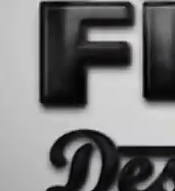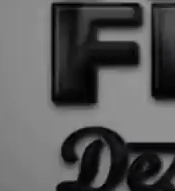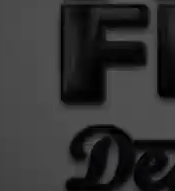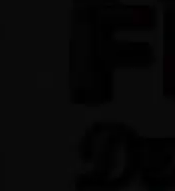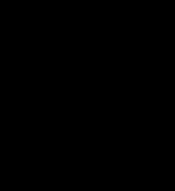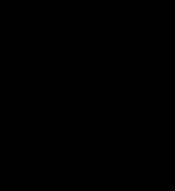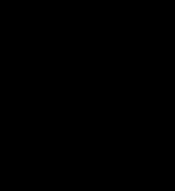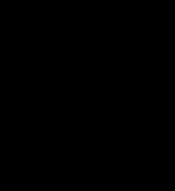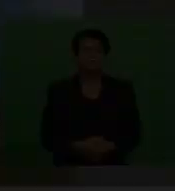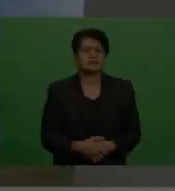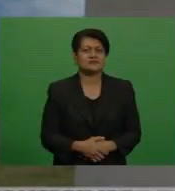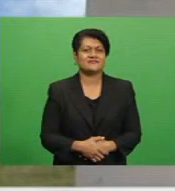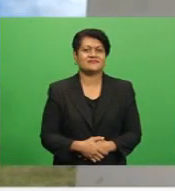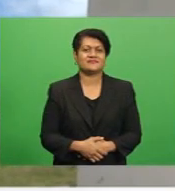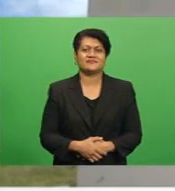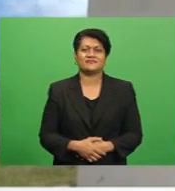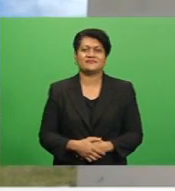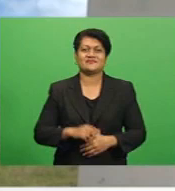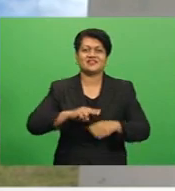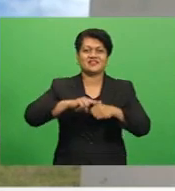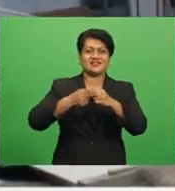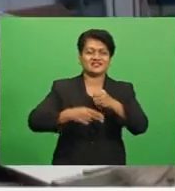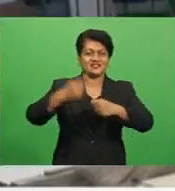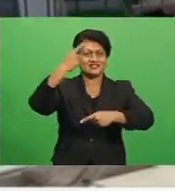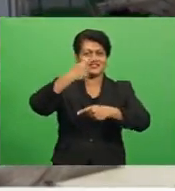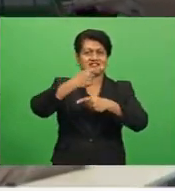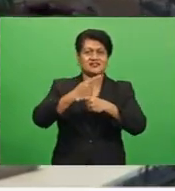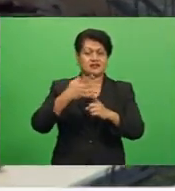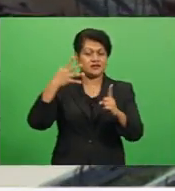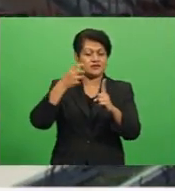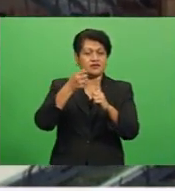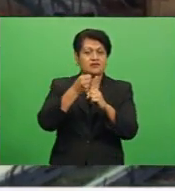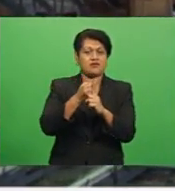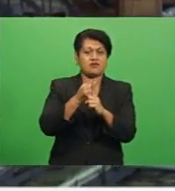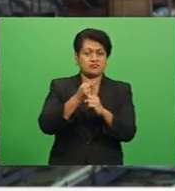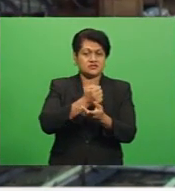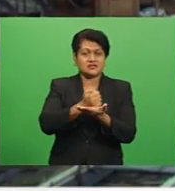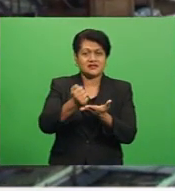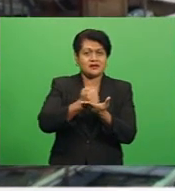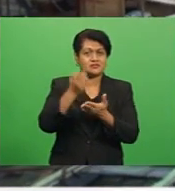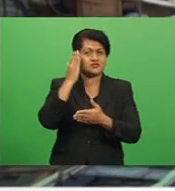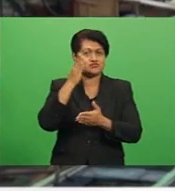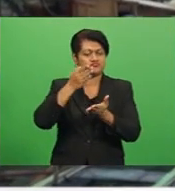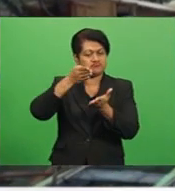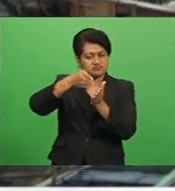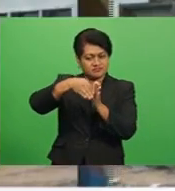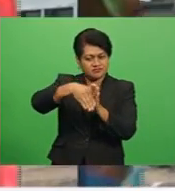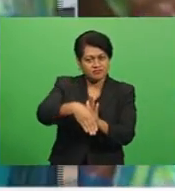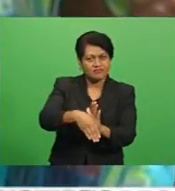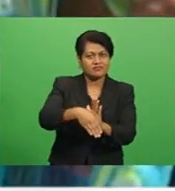2 देश की धड़कन। In the news tonight, school enrollment numbers drop.